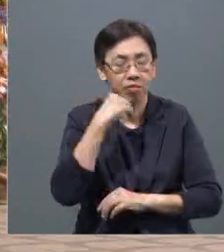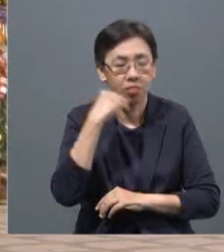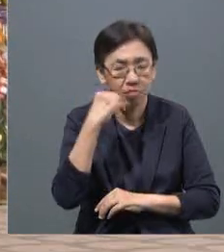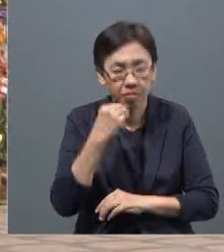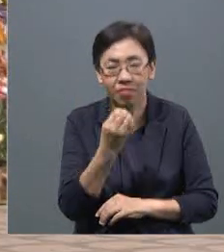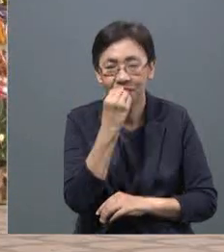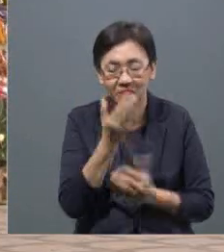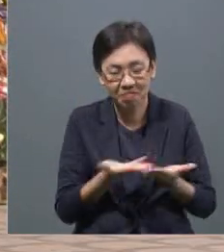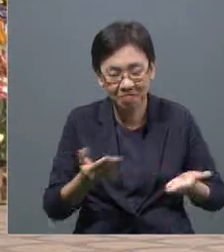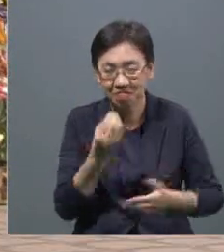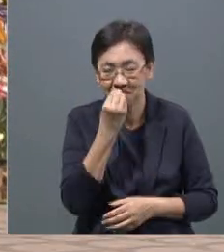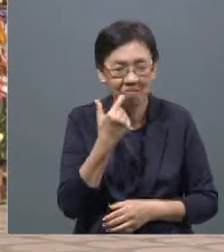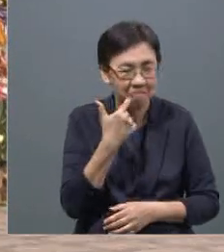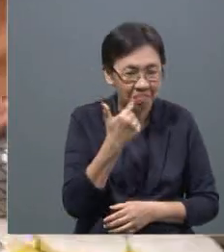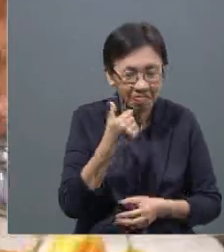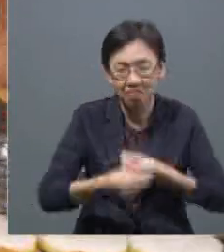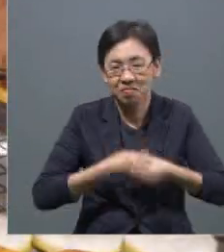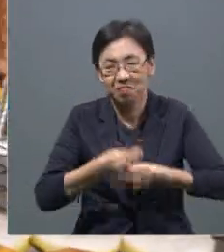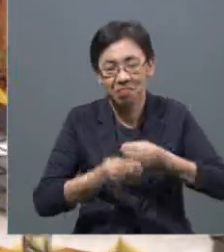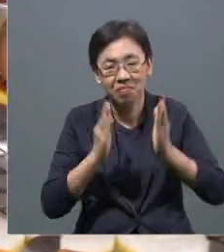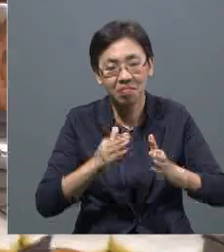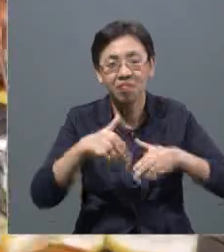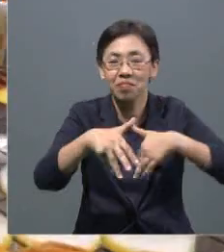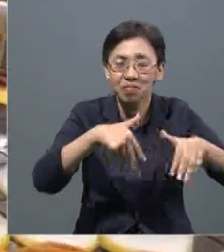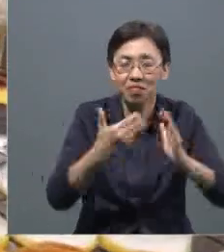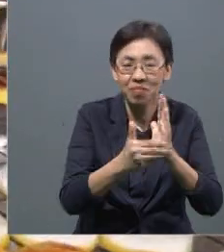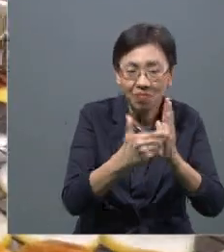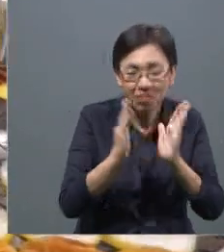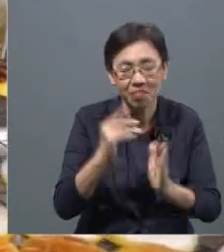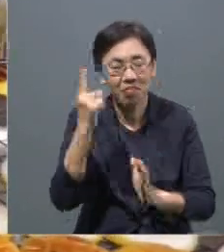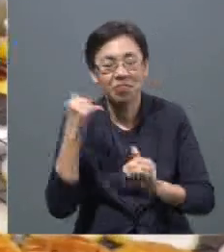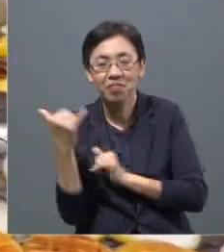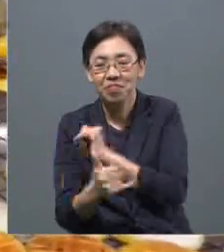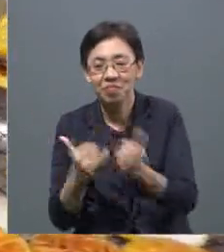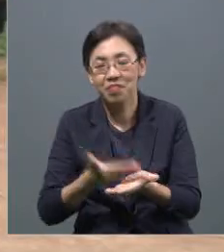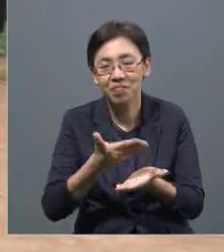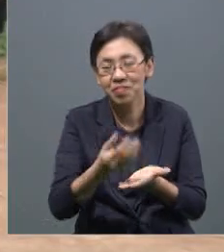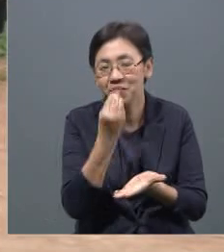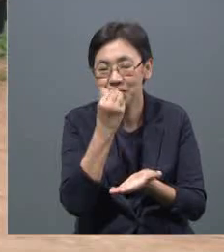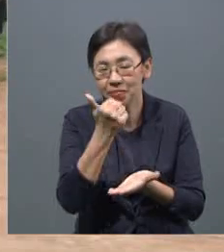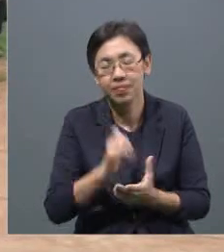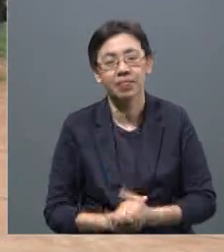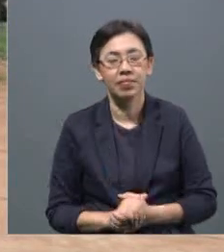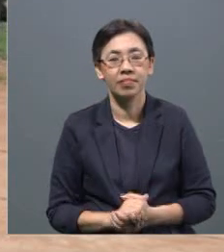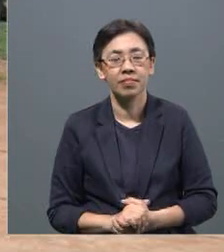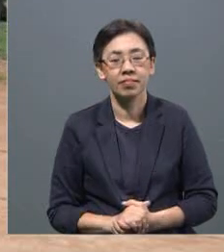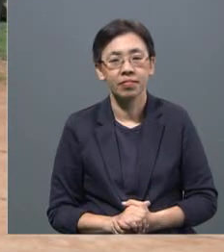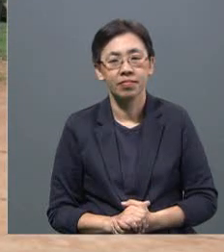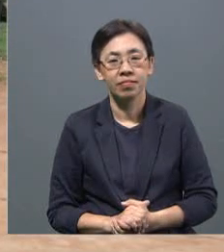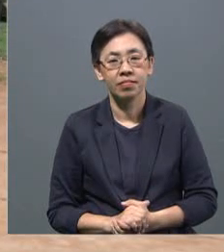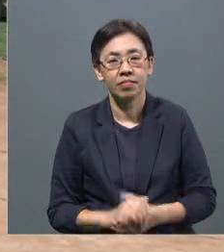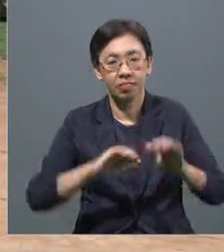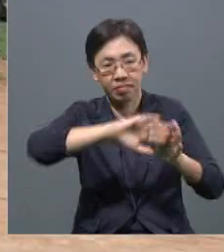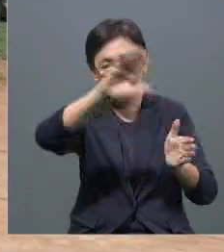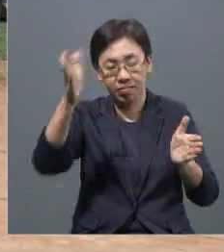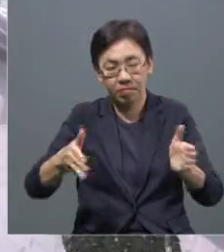มีอาหารรสแซ่บมีจำหน่ายให้พี่น้องชาวอีสานรวมไปถึงนักท่องเที่ยวที่จะมาเที่ยวชมงานอีกด้วยนะครับนอกจากนี้นะครับก็ยังร่วมลอดอุโม